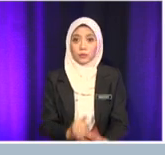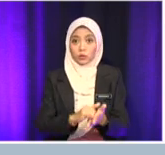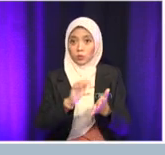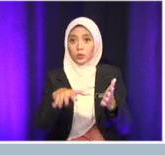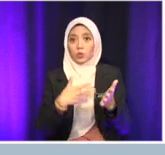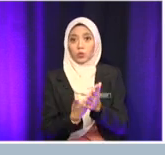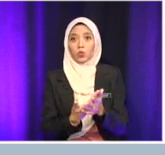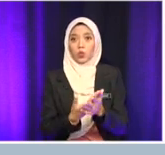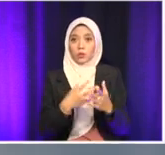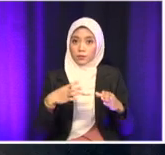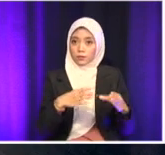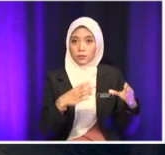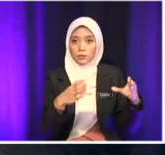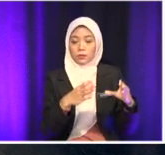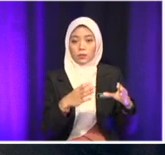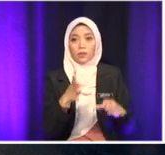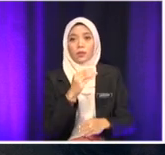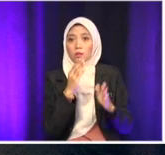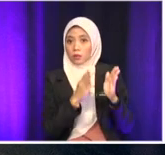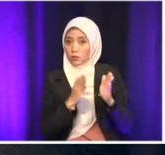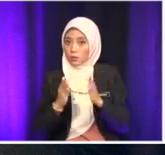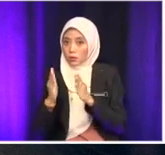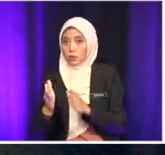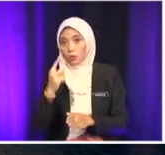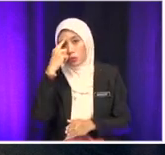lihat dalam menyelesaikan masalah